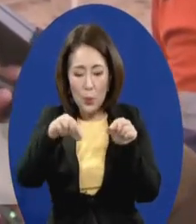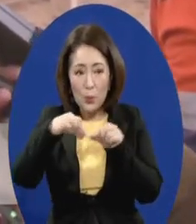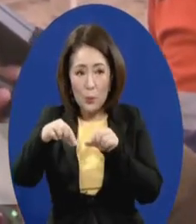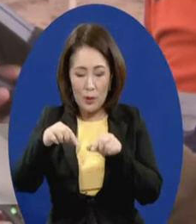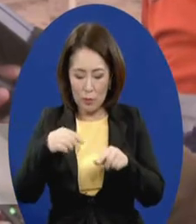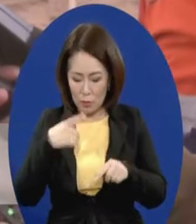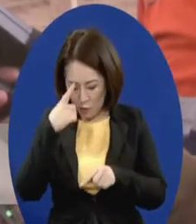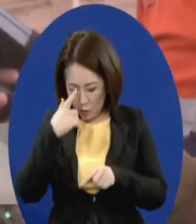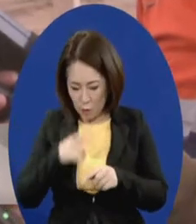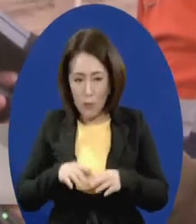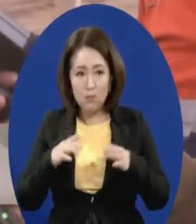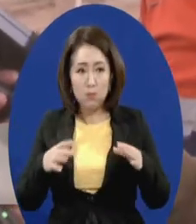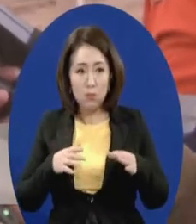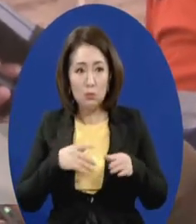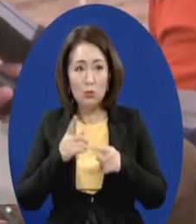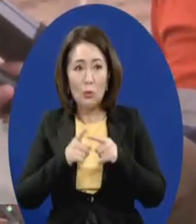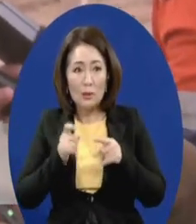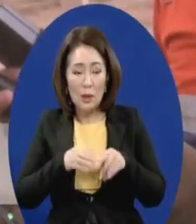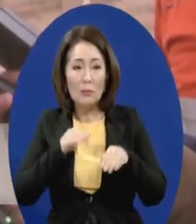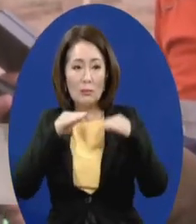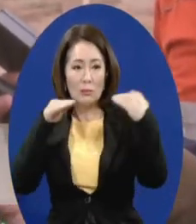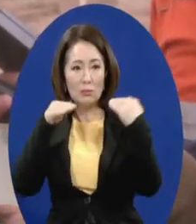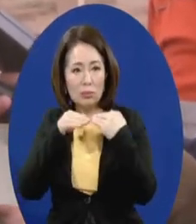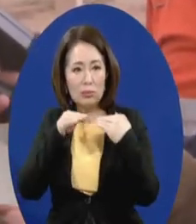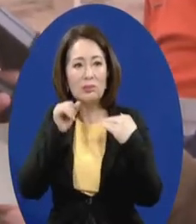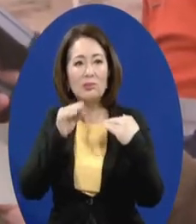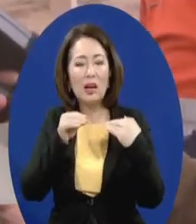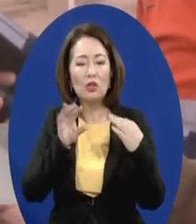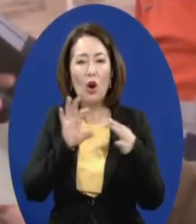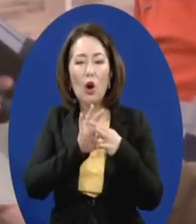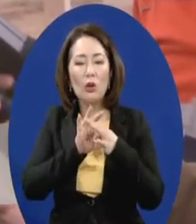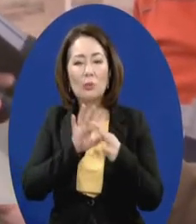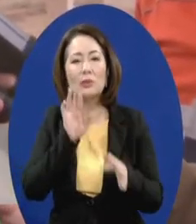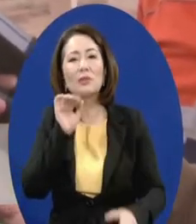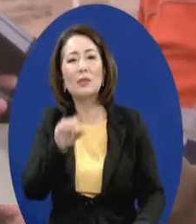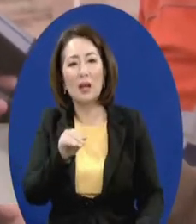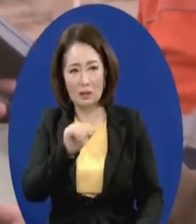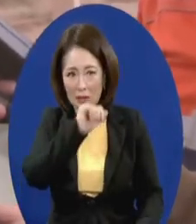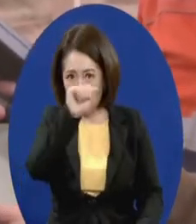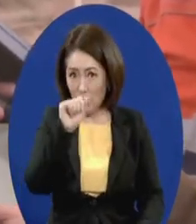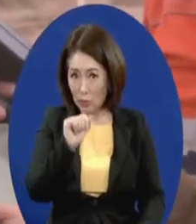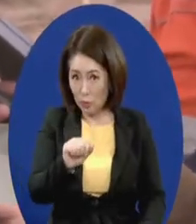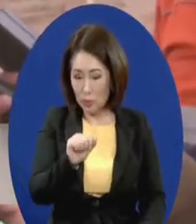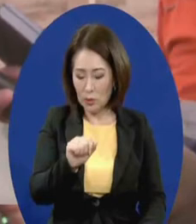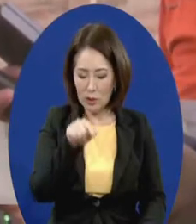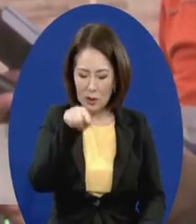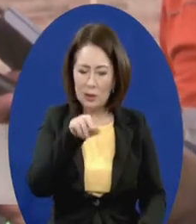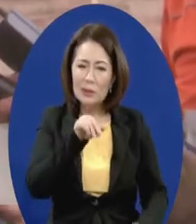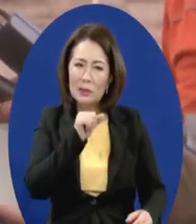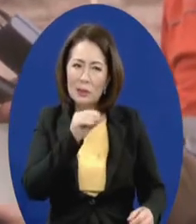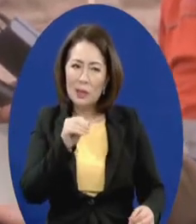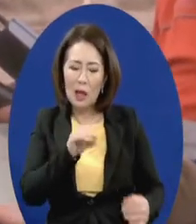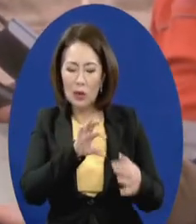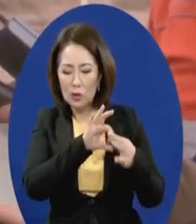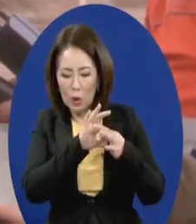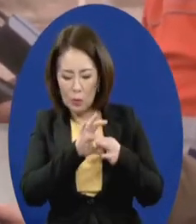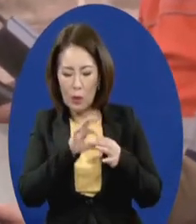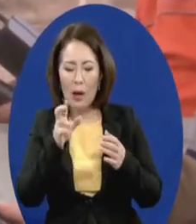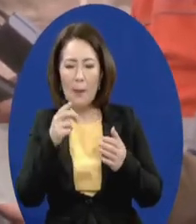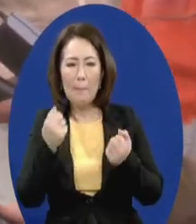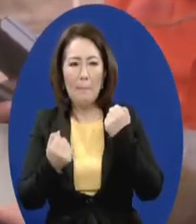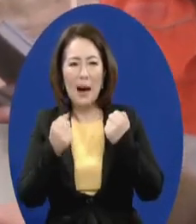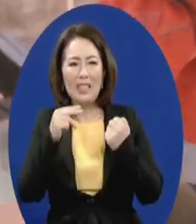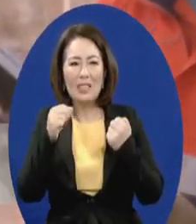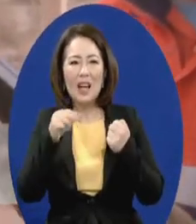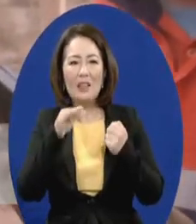Монголын стандартын дагуу өргөн царгаар орж ирж байгаа төмөр зам хоёр хэрхэн холбогдох вэ гэдэг асуулт болчихсон. Хэрхэн холбогдох вэ? Хэрхэн одоо бараа